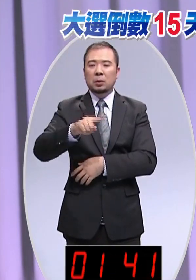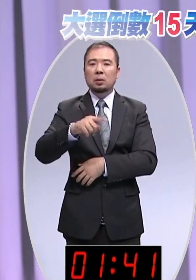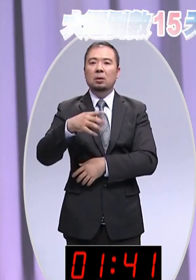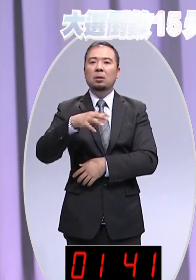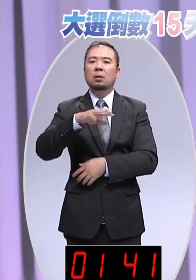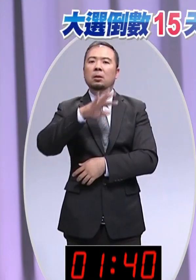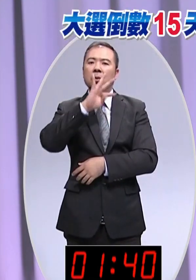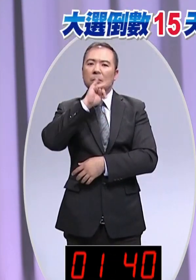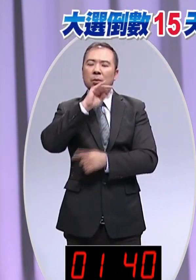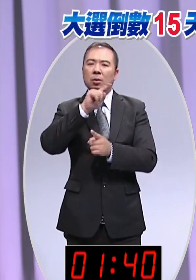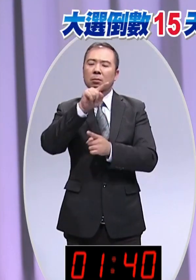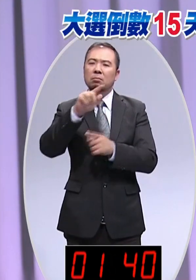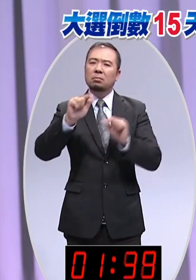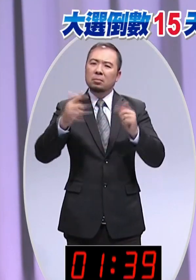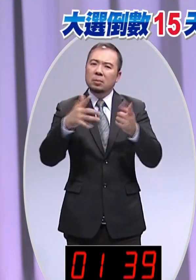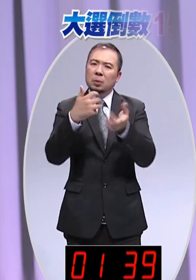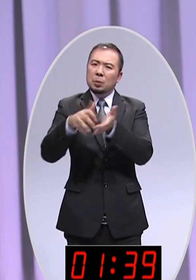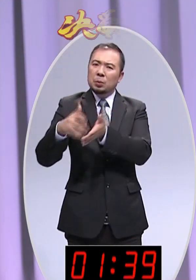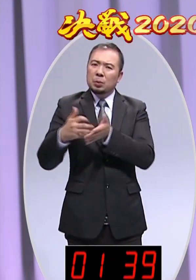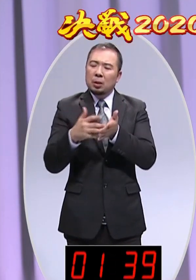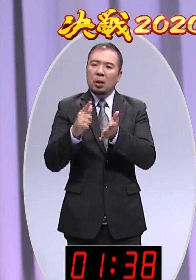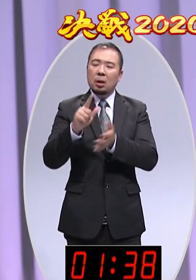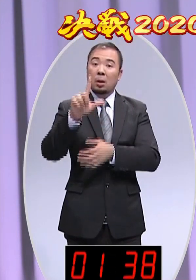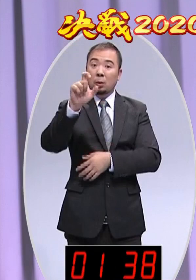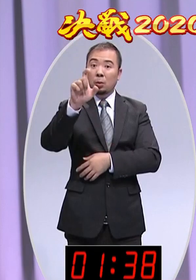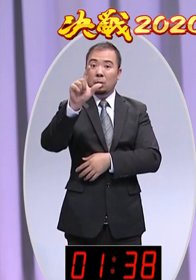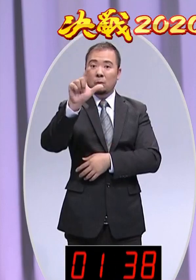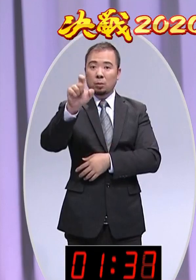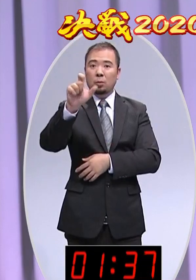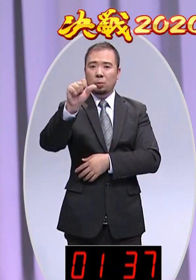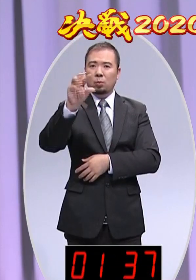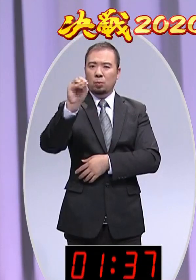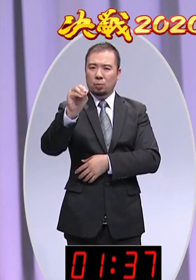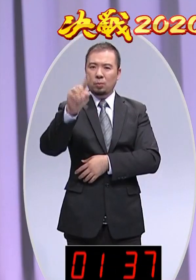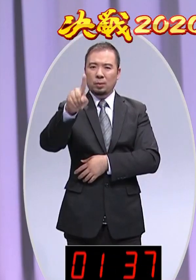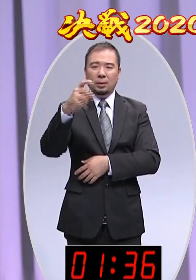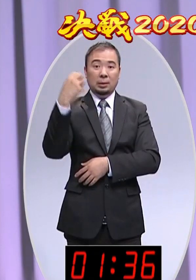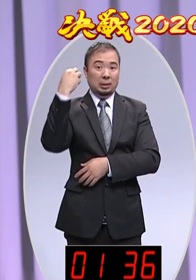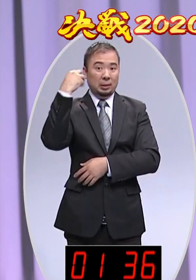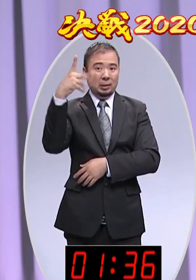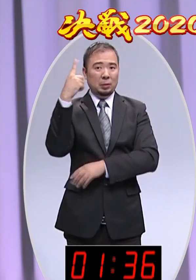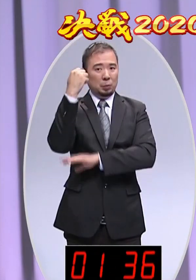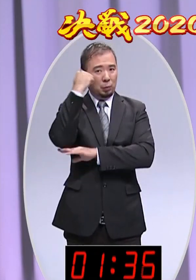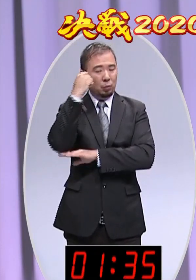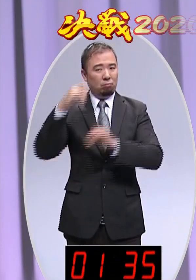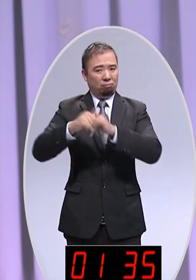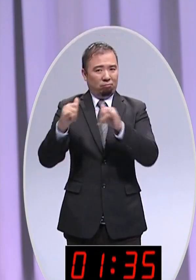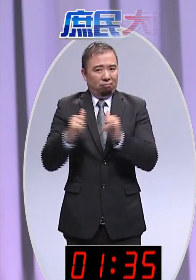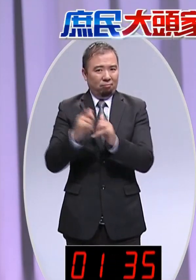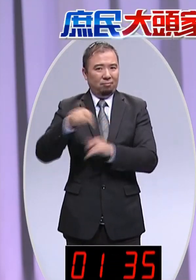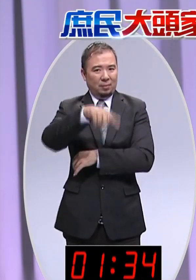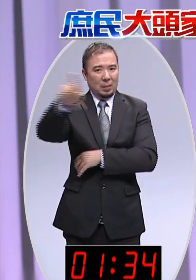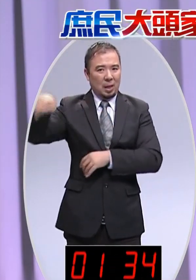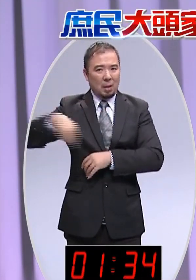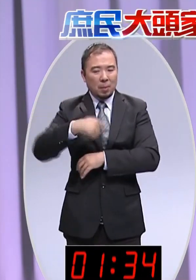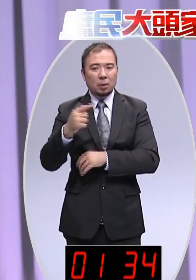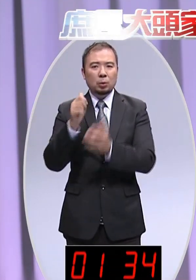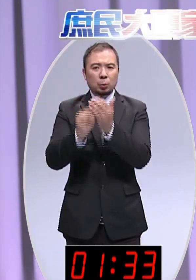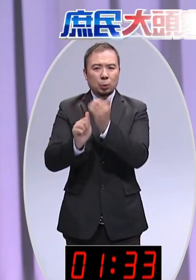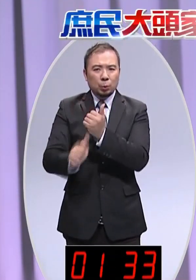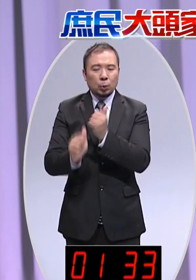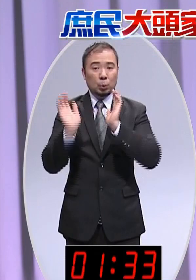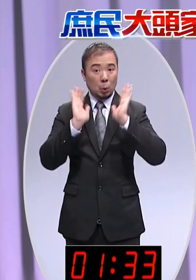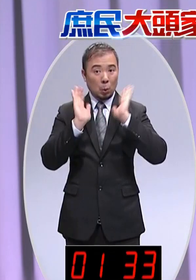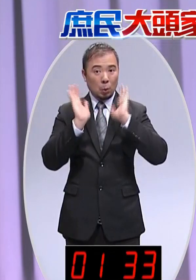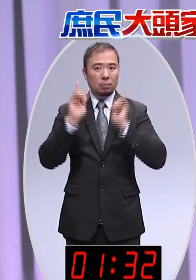上的新住民跟他们子女，也是我们必须要照顾关怀的对象。我们特